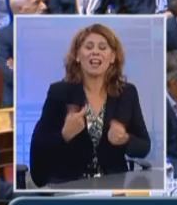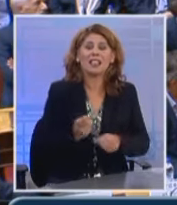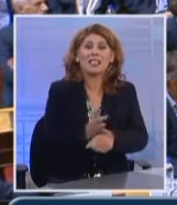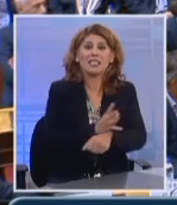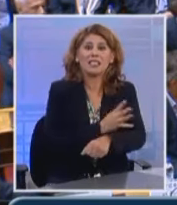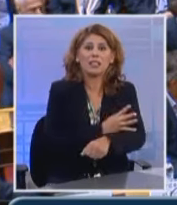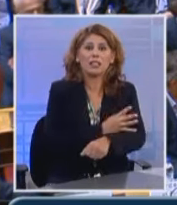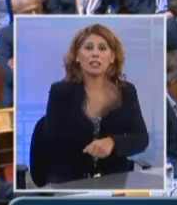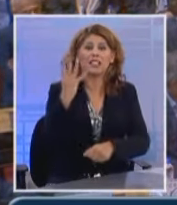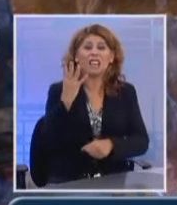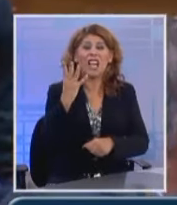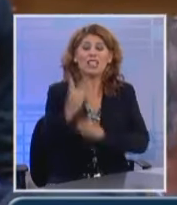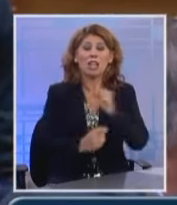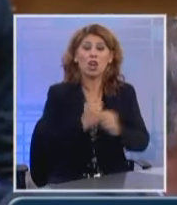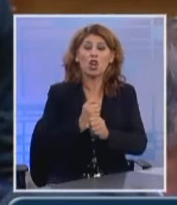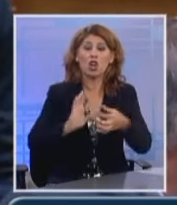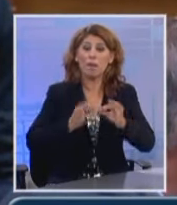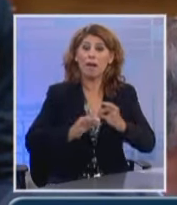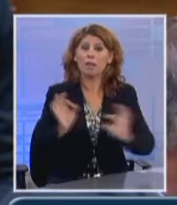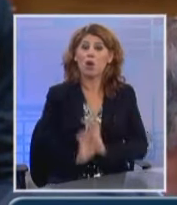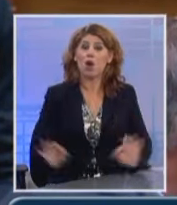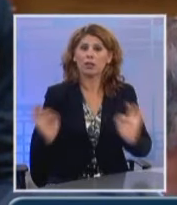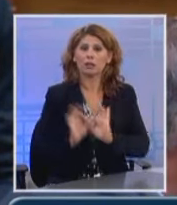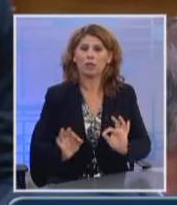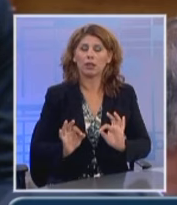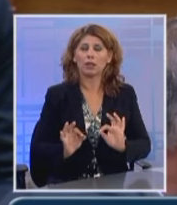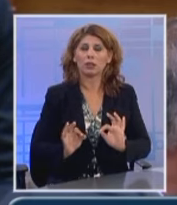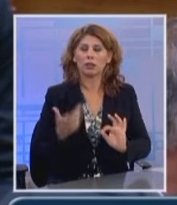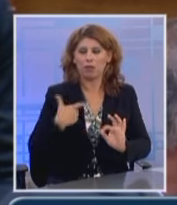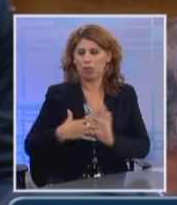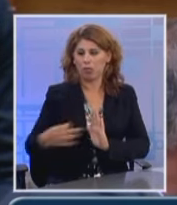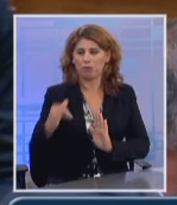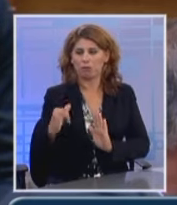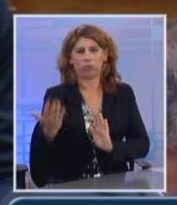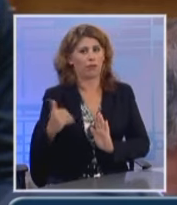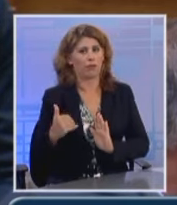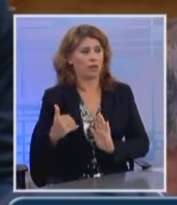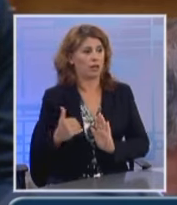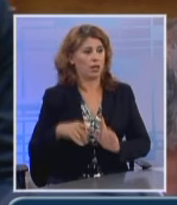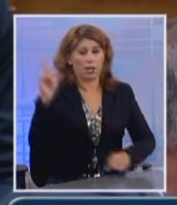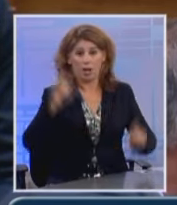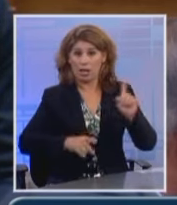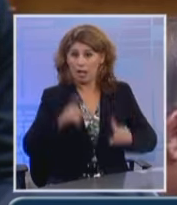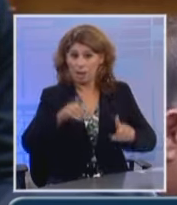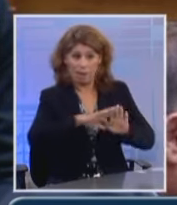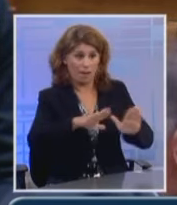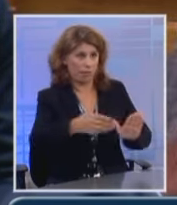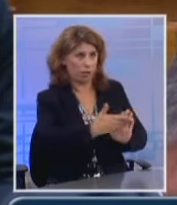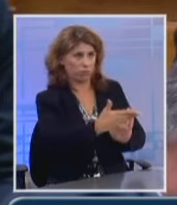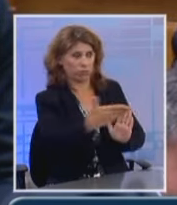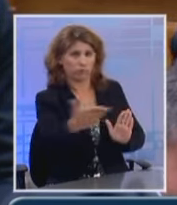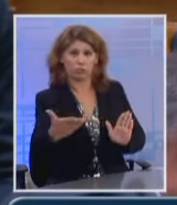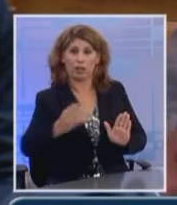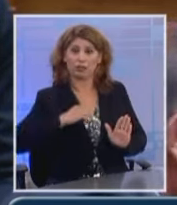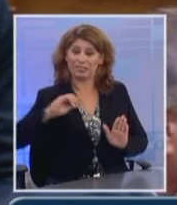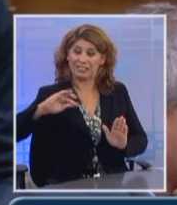μην έχω διοριστεί. Και είναι κάποια πριν που ανήκουν στα παιδιά αυτά. Εγώ αυτά τα παιδιά τα συγχαίρω μέσα στην καρδιά μου, σαν 4η